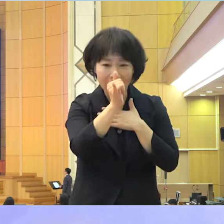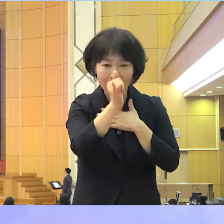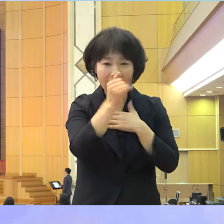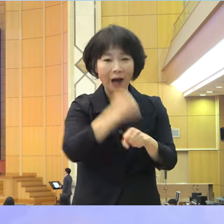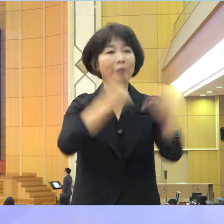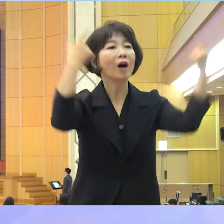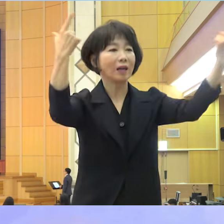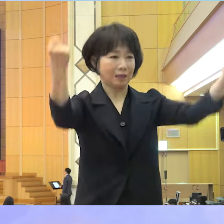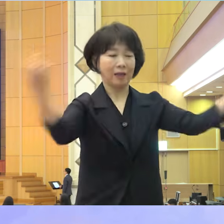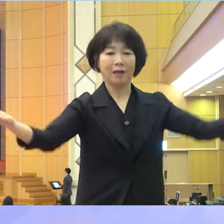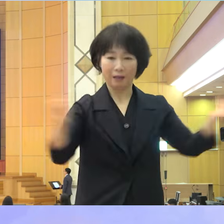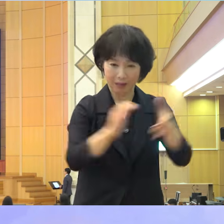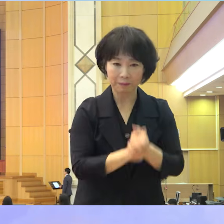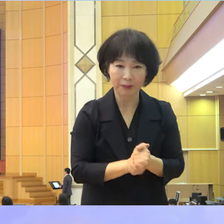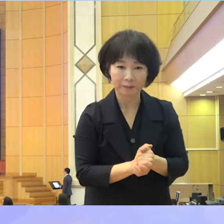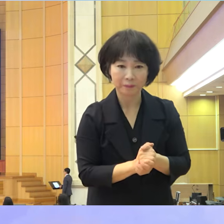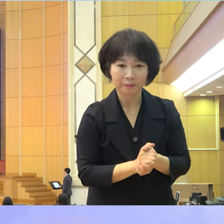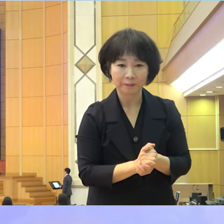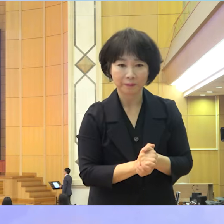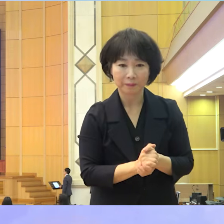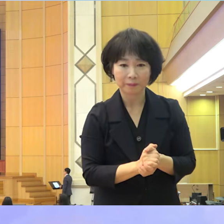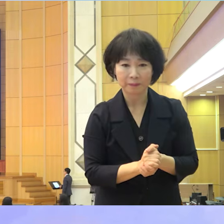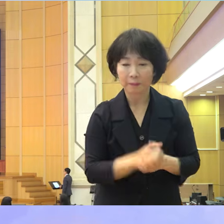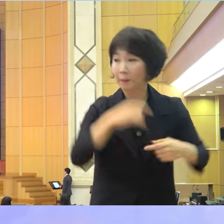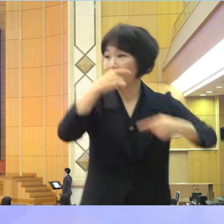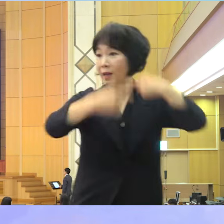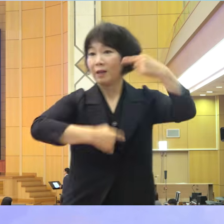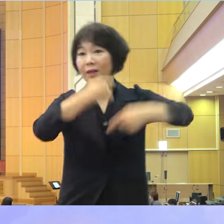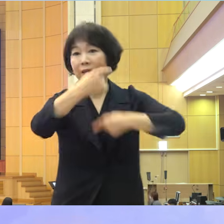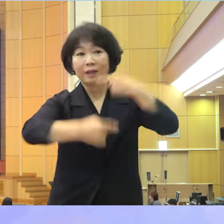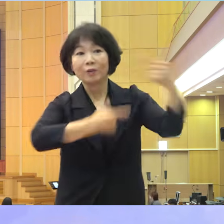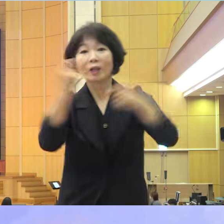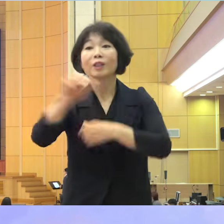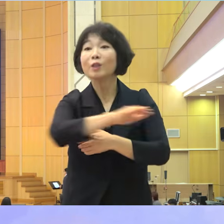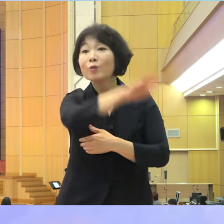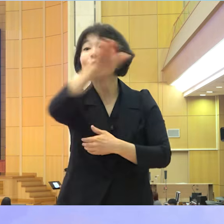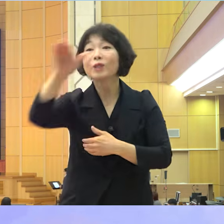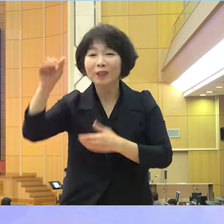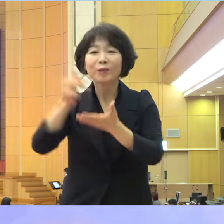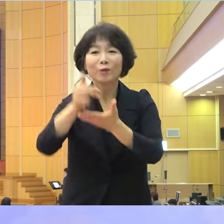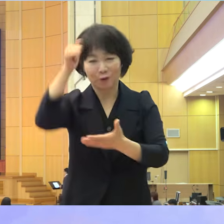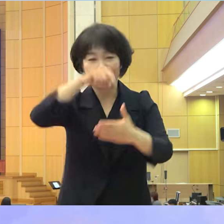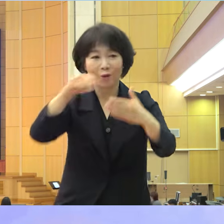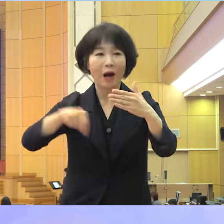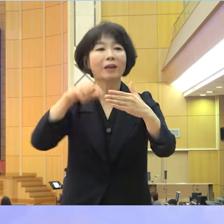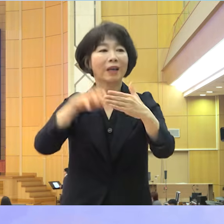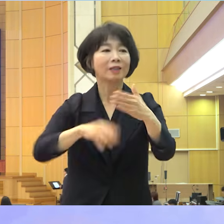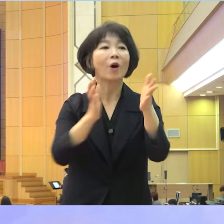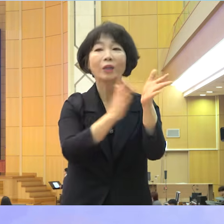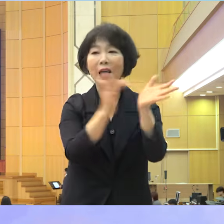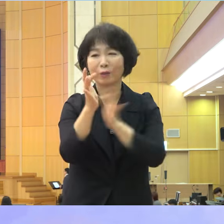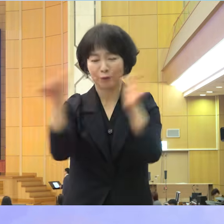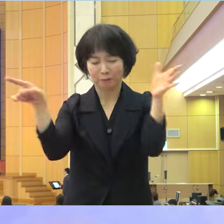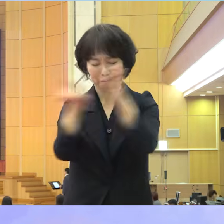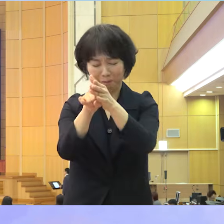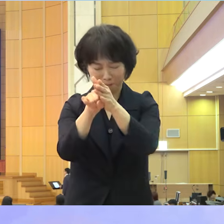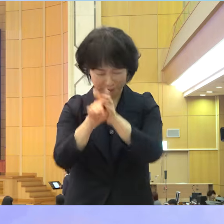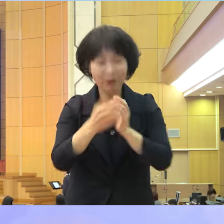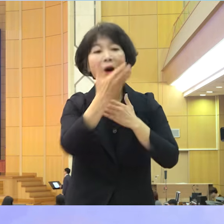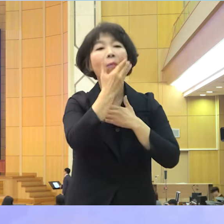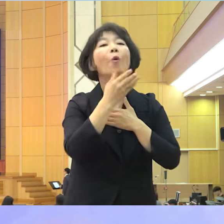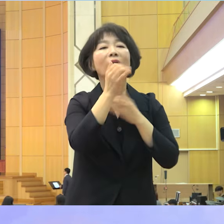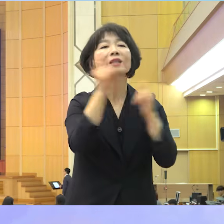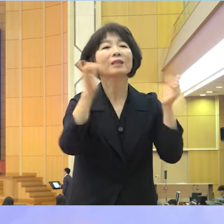있도다 함과 같으니라. 옆에 분들에게 인사하겠습니다. 우리는 주 안에서 예수 믿고 복